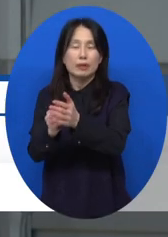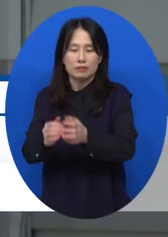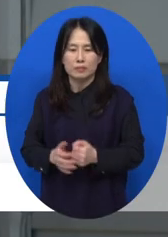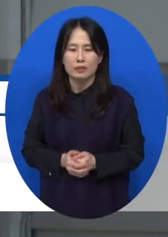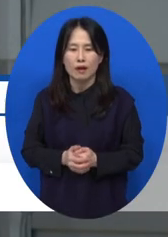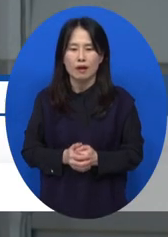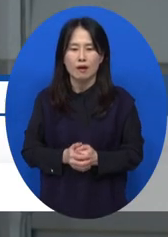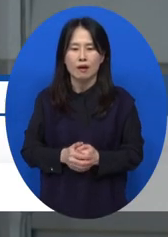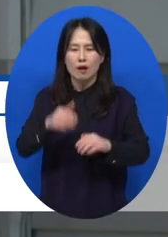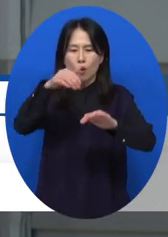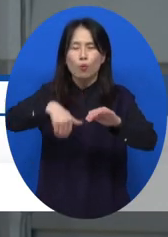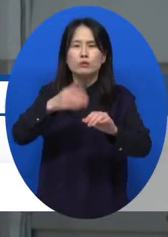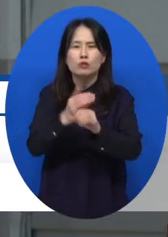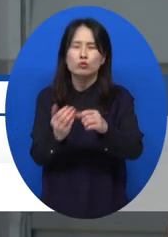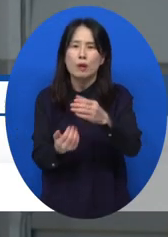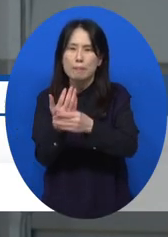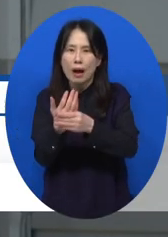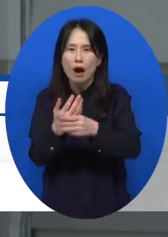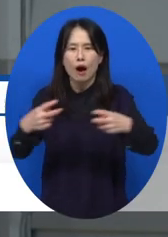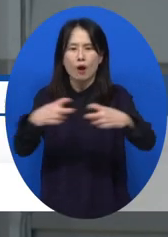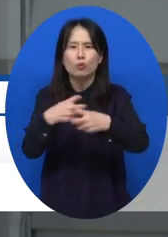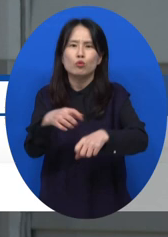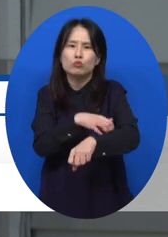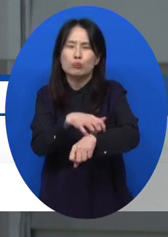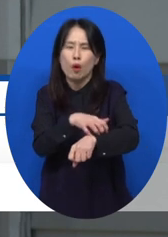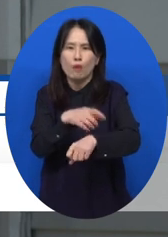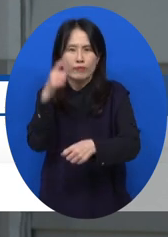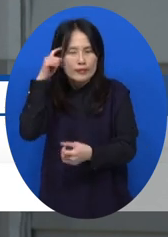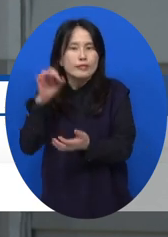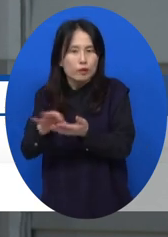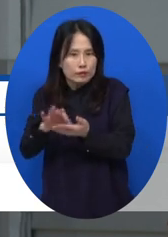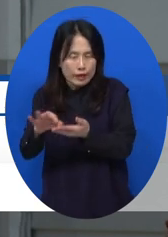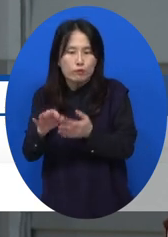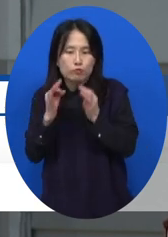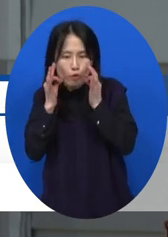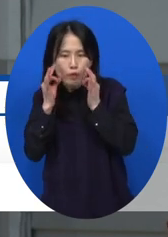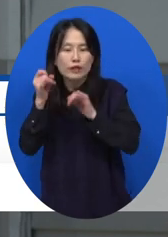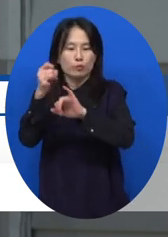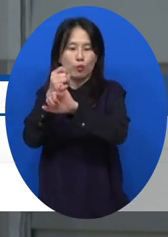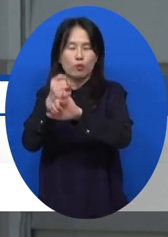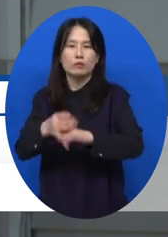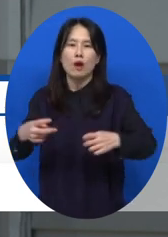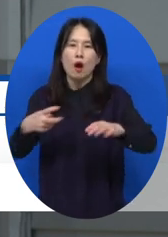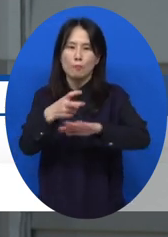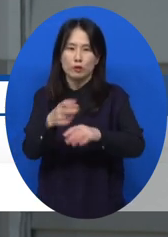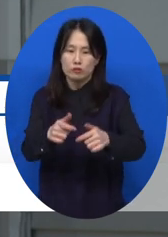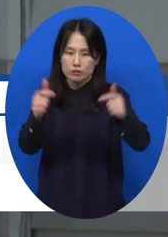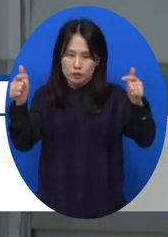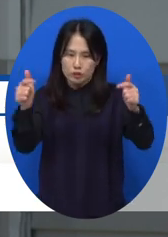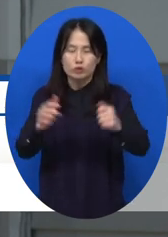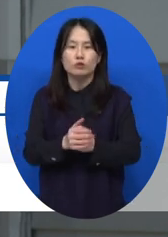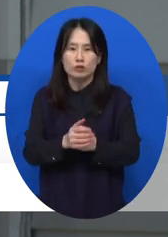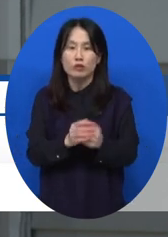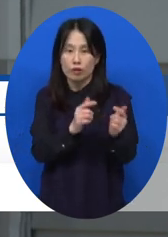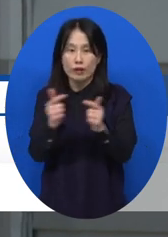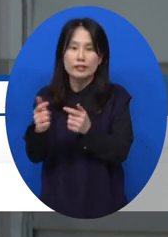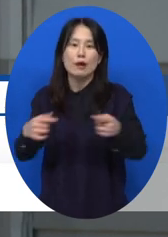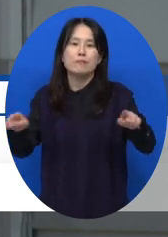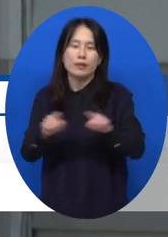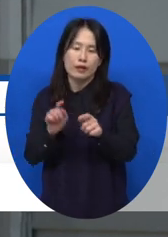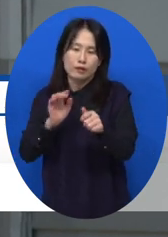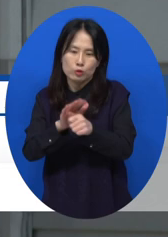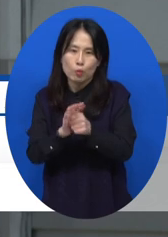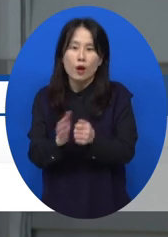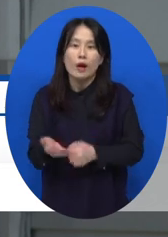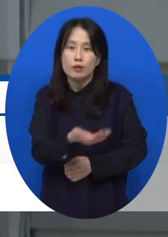대해서도 신경을 쓰겠습니다. 버스의 증편이라든지 노선 신설이라든지 함께해서